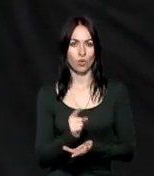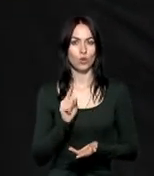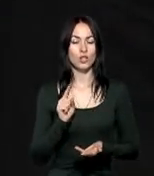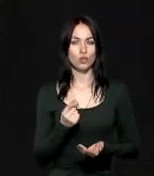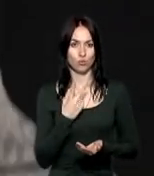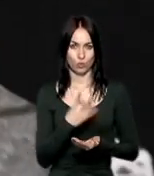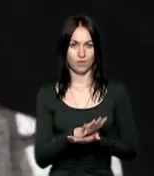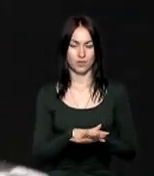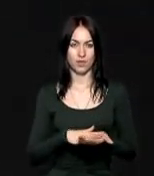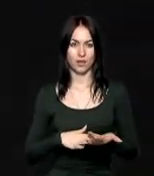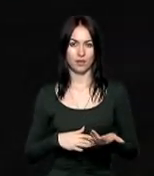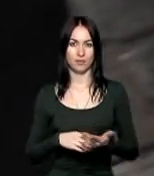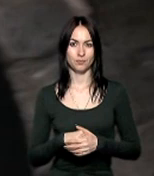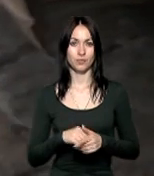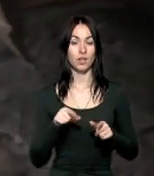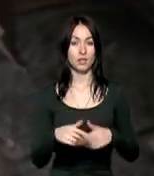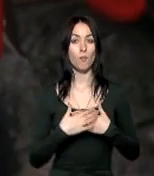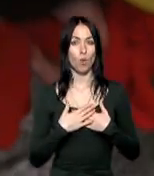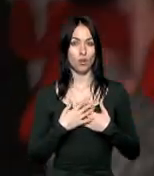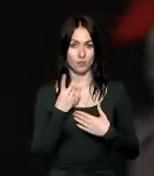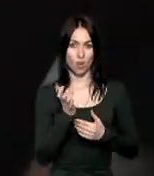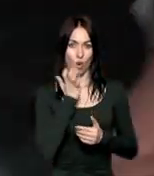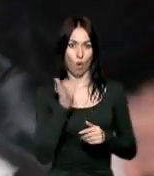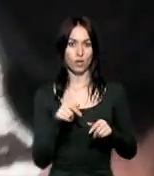моя. Ось горіхи.